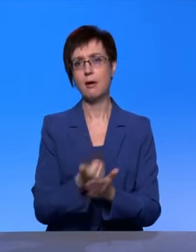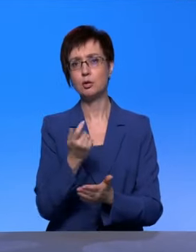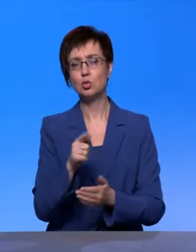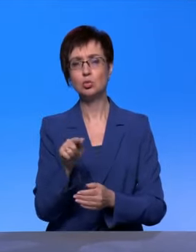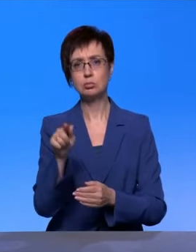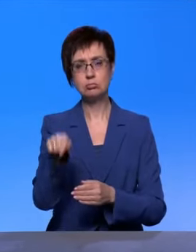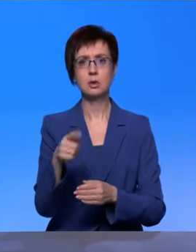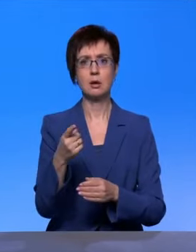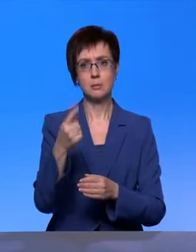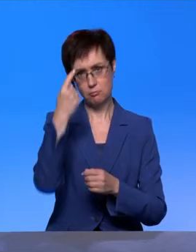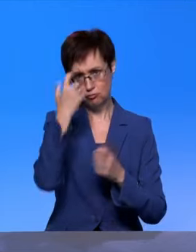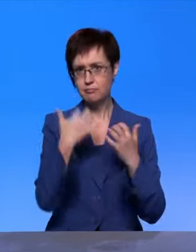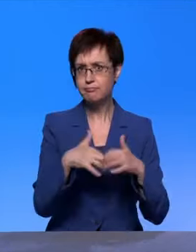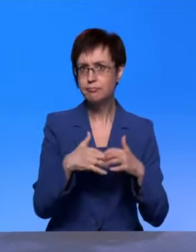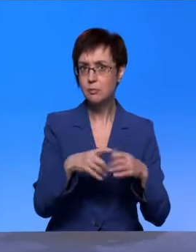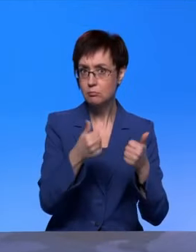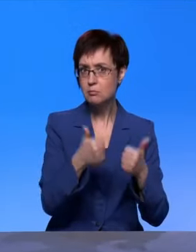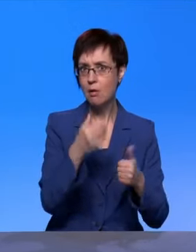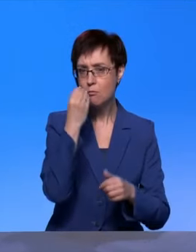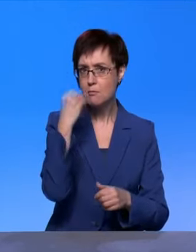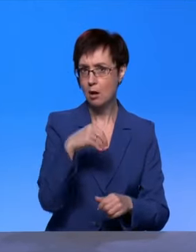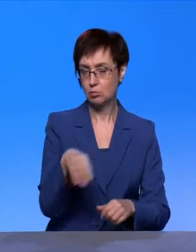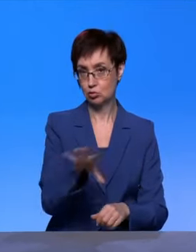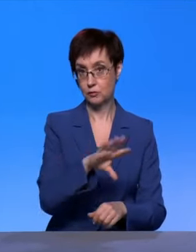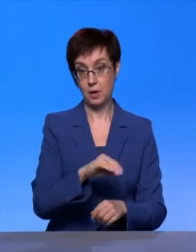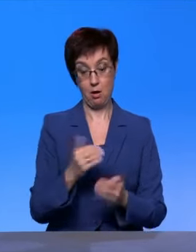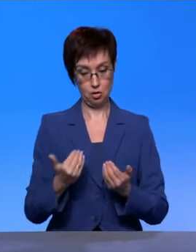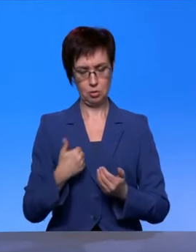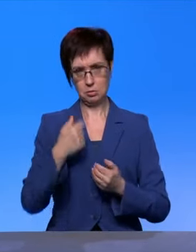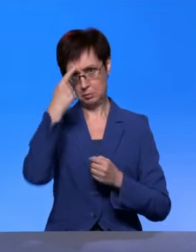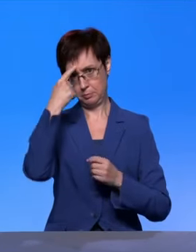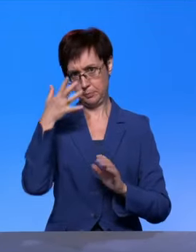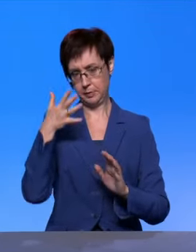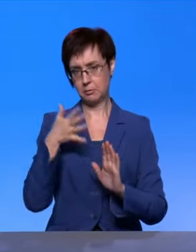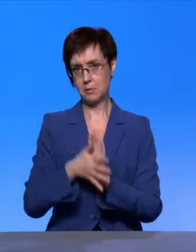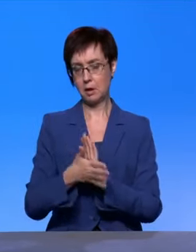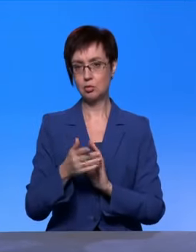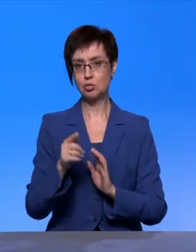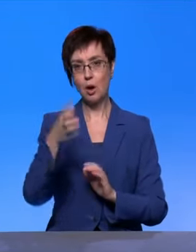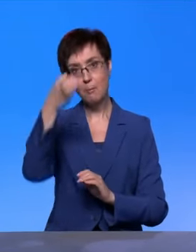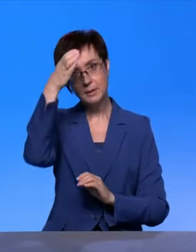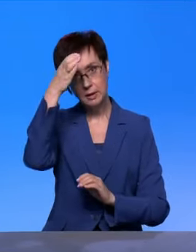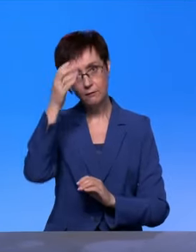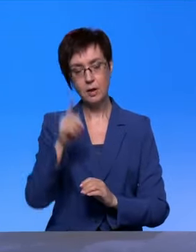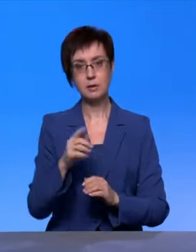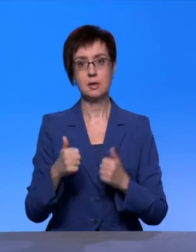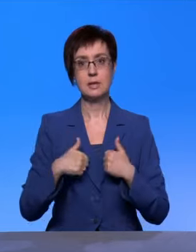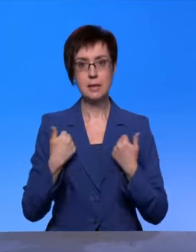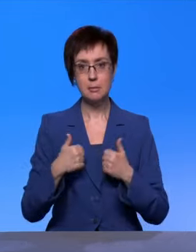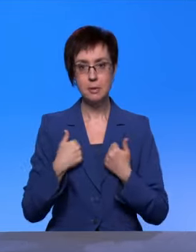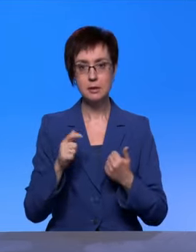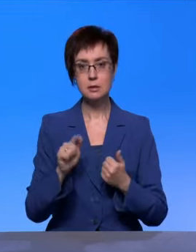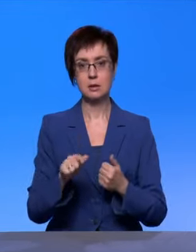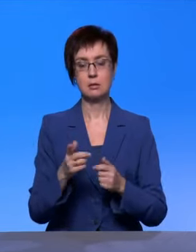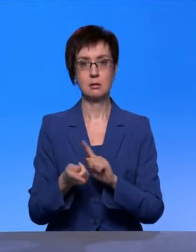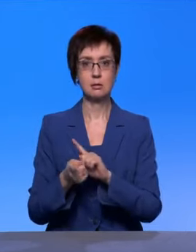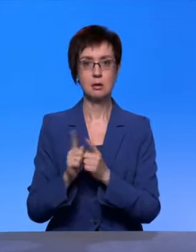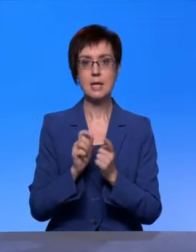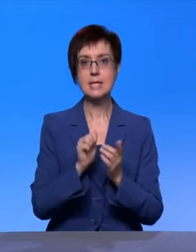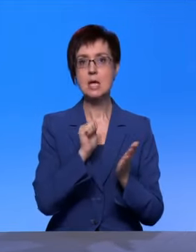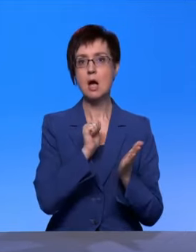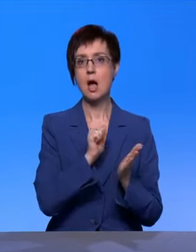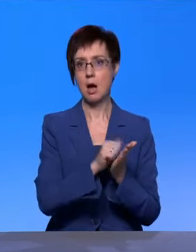остальных. Сейчас я так понимаю, что как будто бы вообще образование стремится к некой стандартизации и универсализации. То есть мы как будто